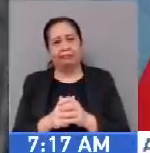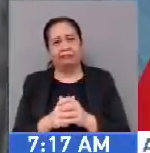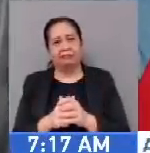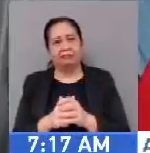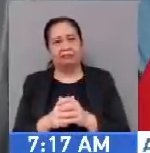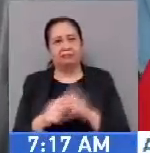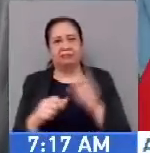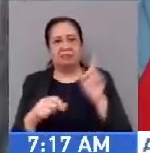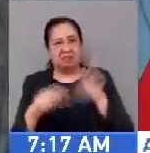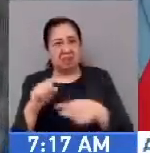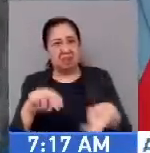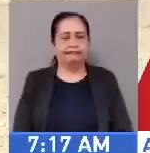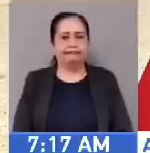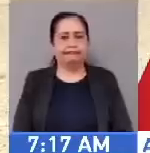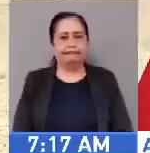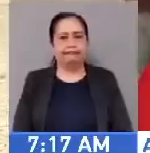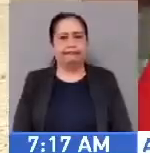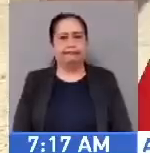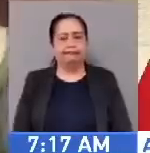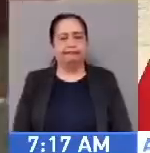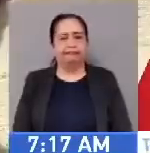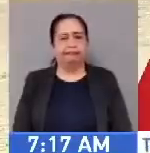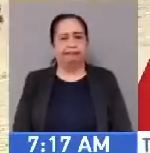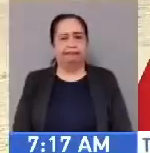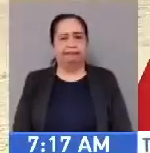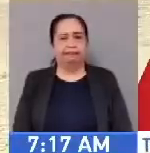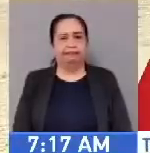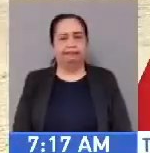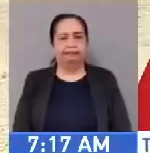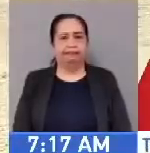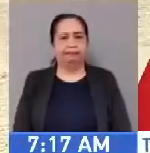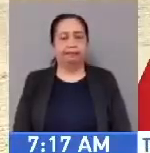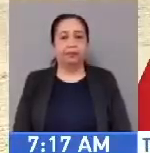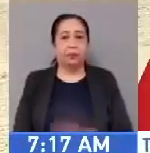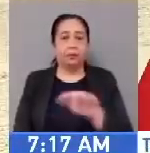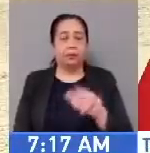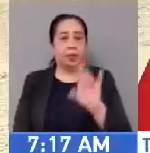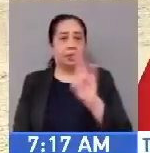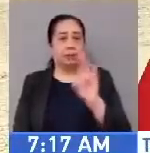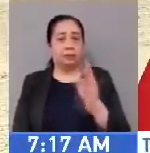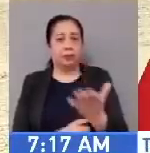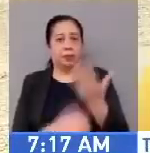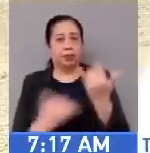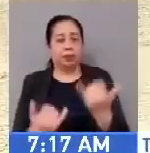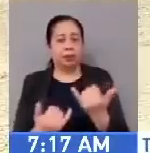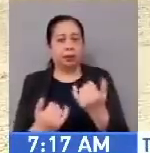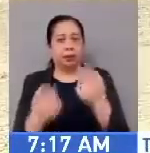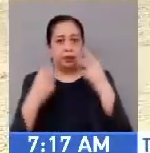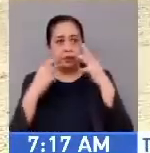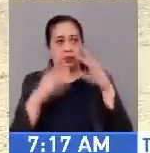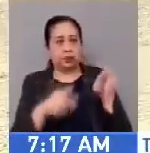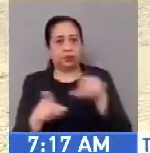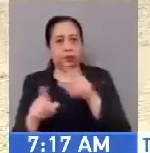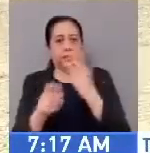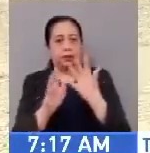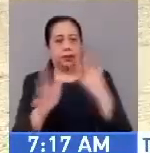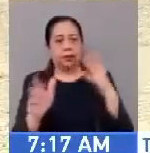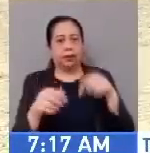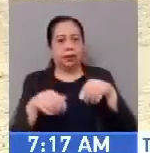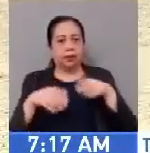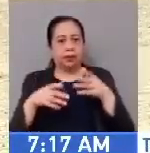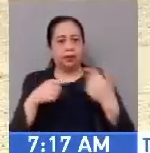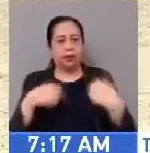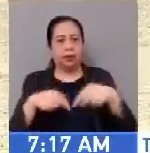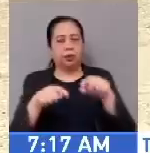eh. Maraming magre-reklamo eh. Igan, pasada na siya ito ng umaga. Ito yung lane ng Marcos Highway paluwas ng Metro Manila.